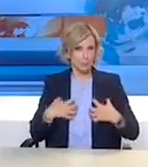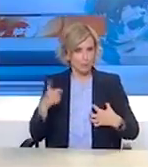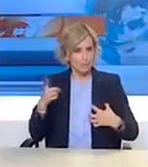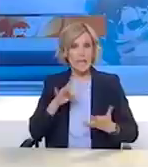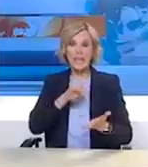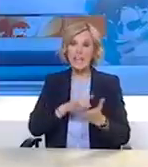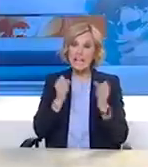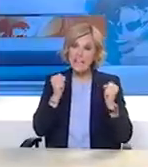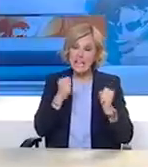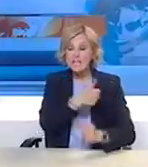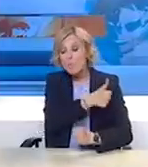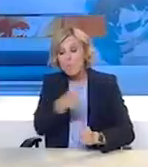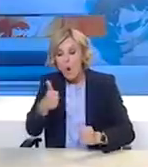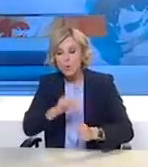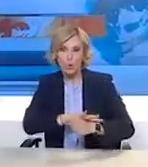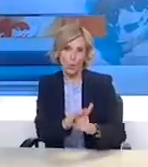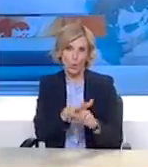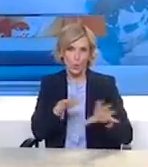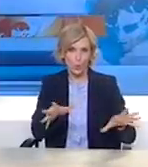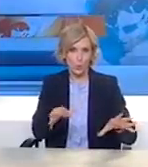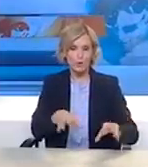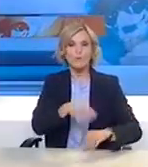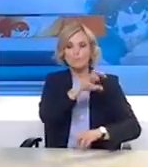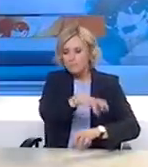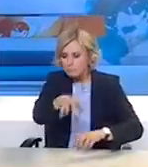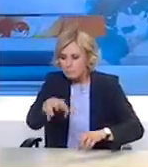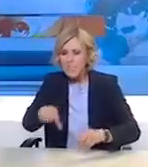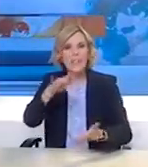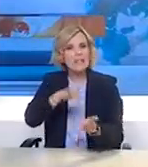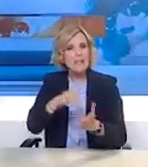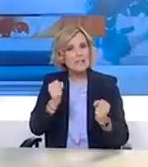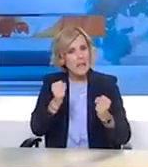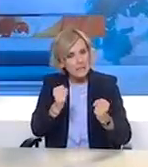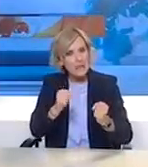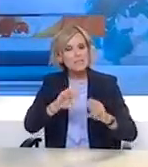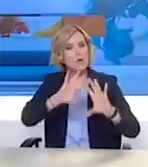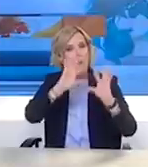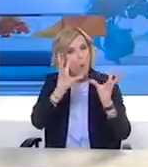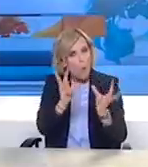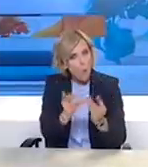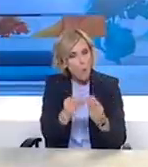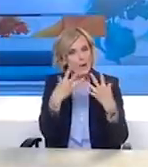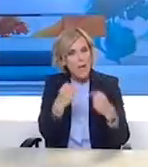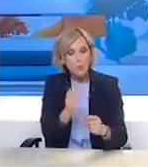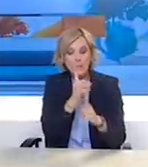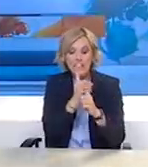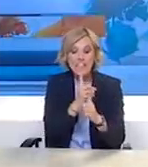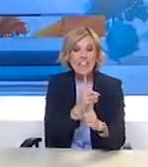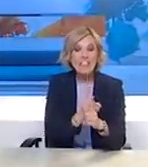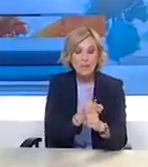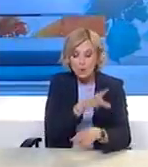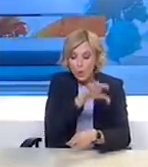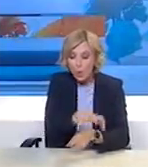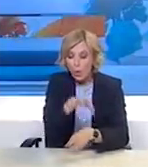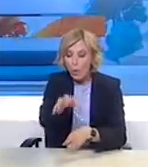κέντρα υγείας αποκλειστικά για COVID. Όλες οι δομές του Εθνικού Συστήματος Υγείας έχουν δεσμεύσει κλίνες